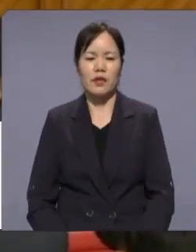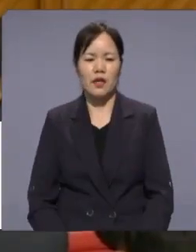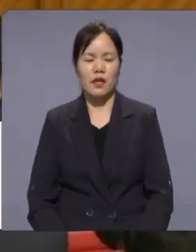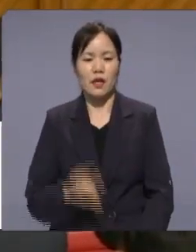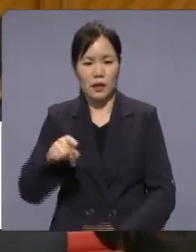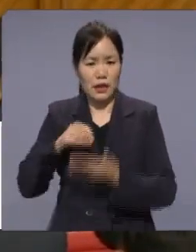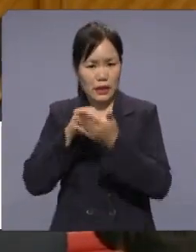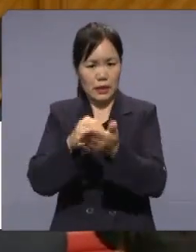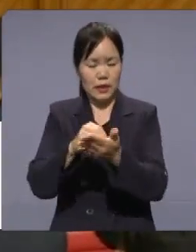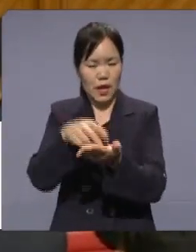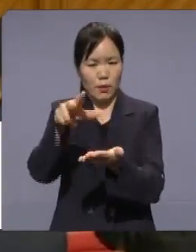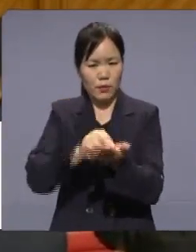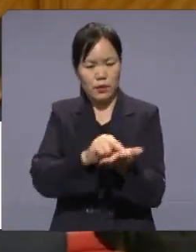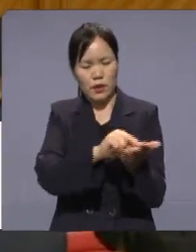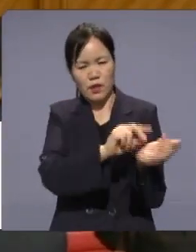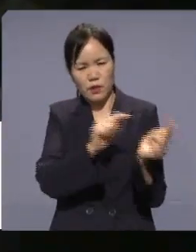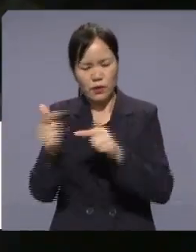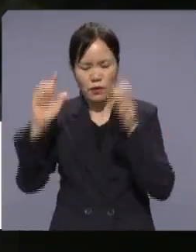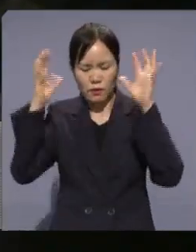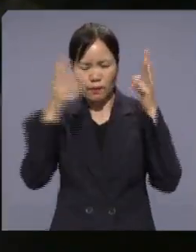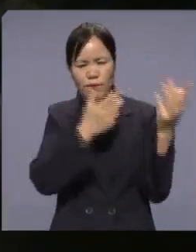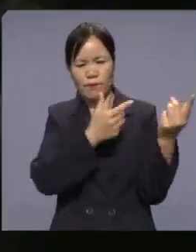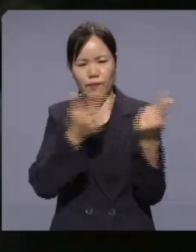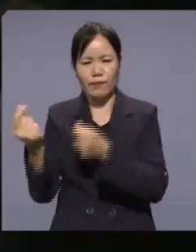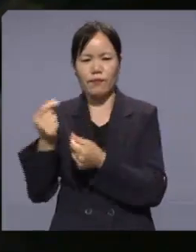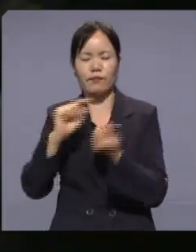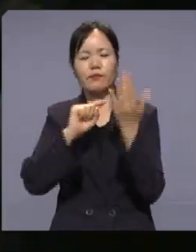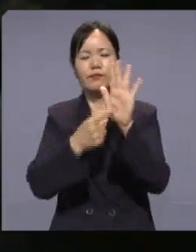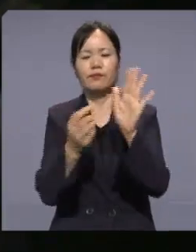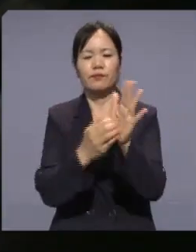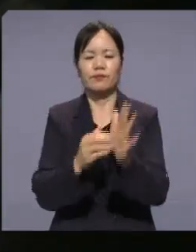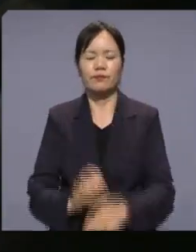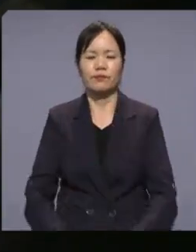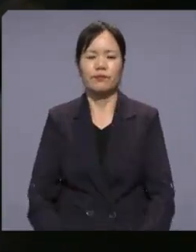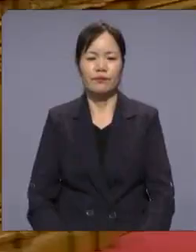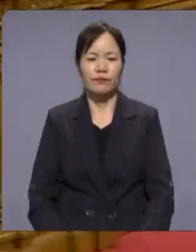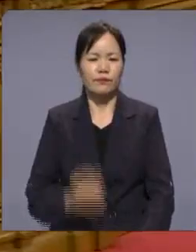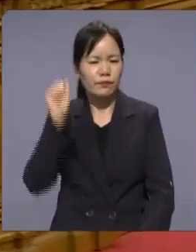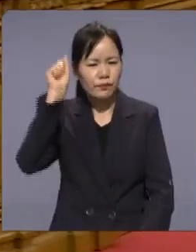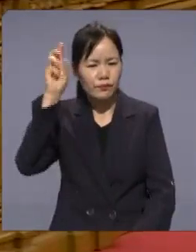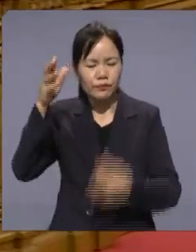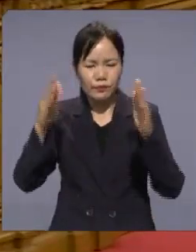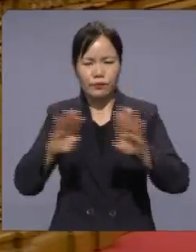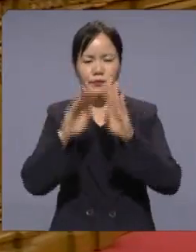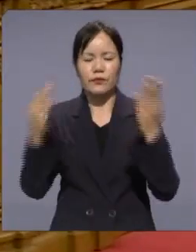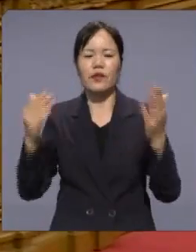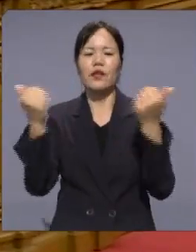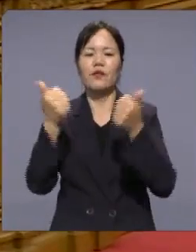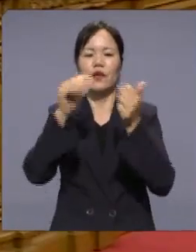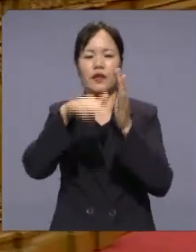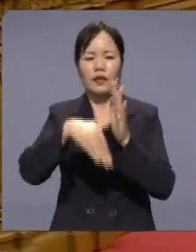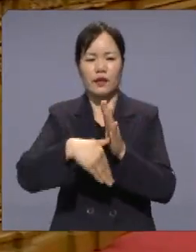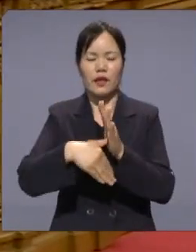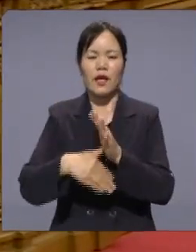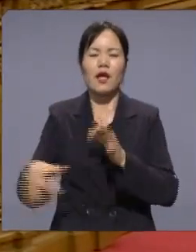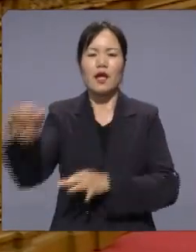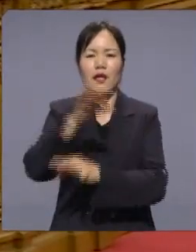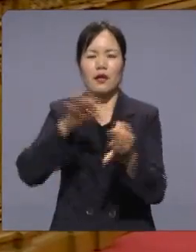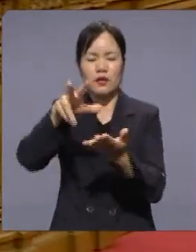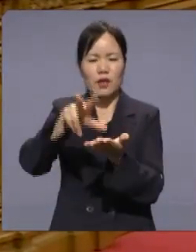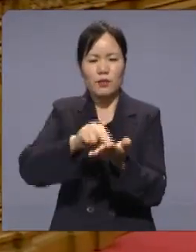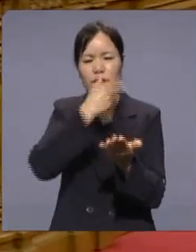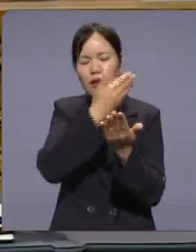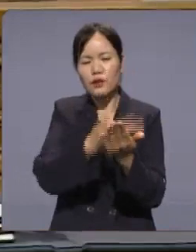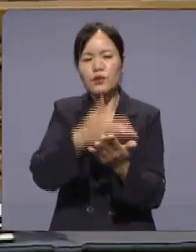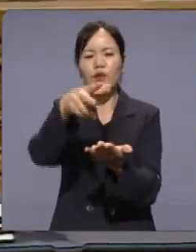토의 의정들을 만장일치로 승인했다고 전했습니다. 통상 수일 동안 진행되는 이번 회의에선 경제 문제가